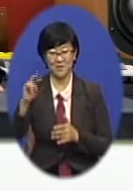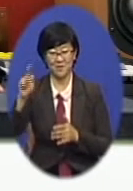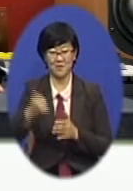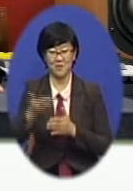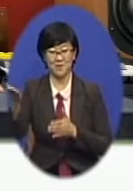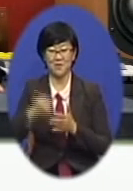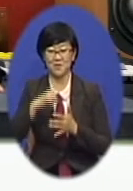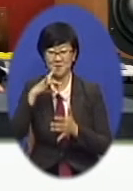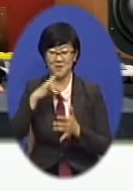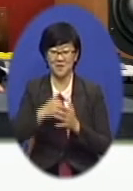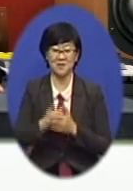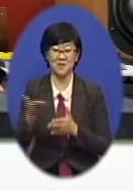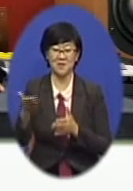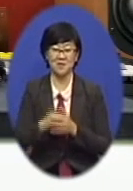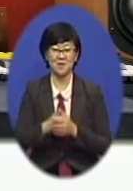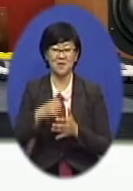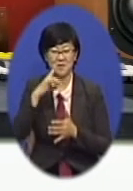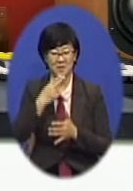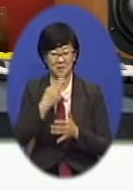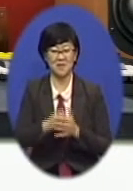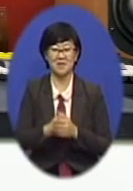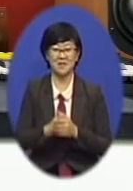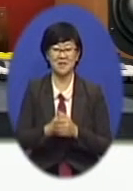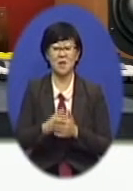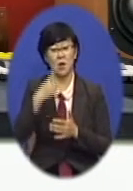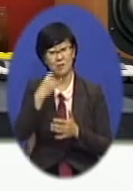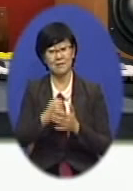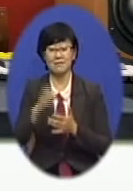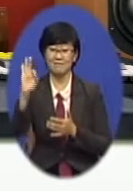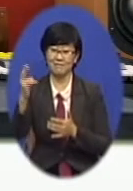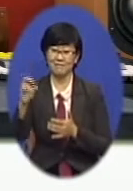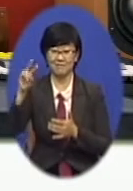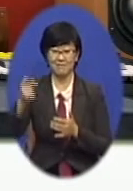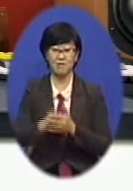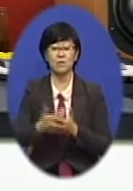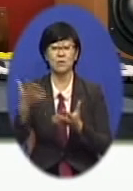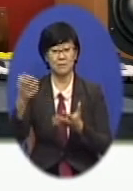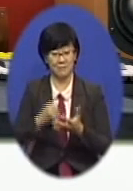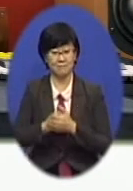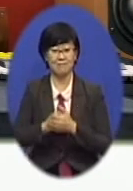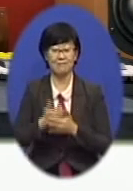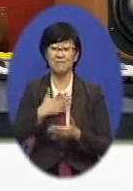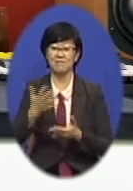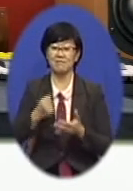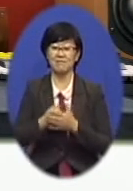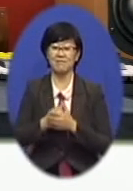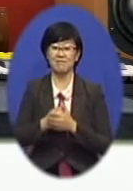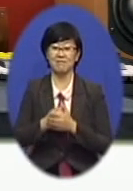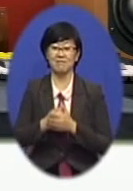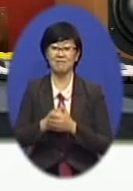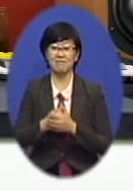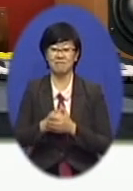궁금하죠? 송문수 씨, 네. 얼마를 주나. 아니요, 궁금할 것도 없어요. 왜냐면, 이 어머니는 용돈 받아도, 예. 당신이 가지고 있는 게